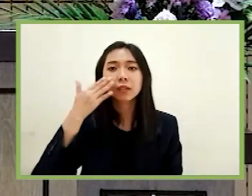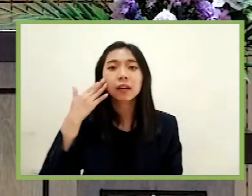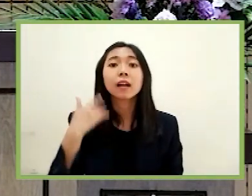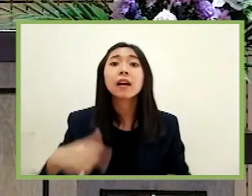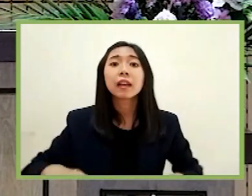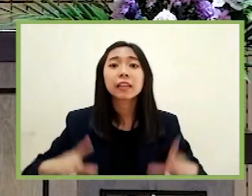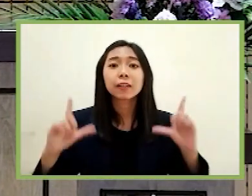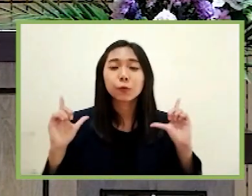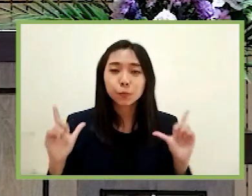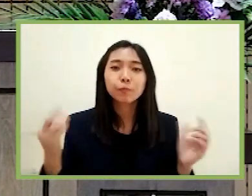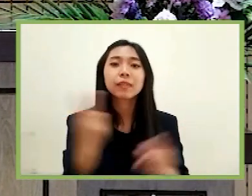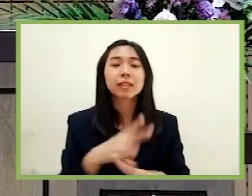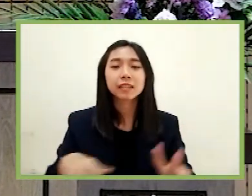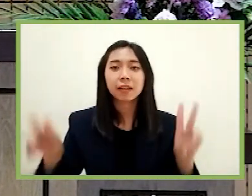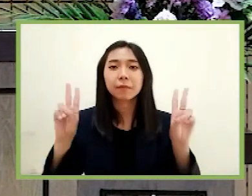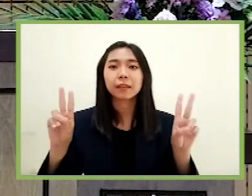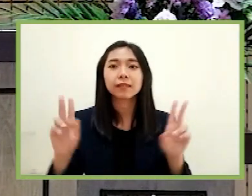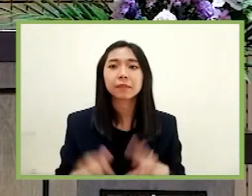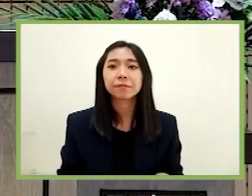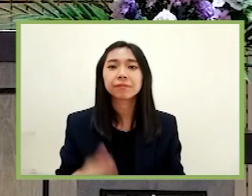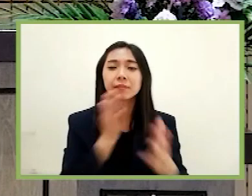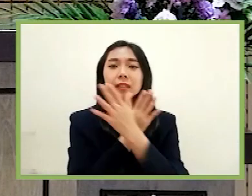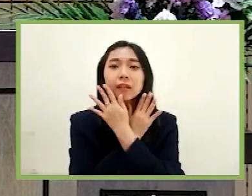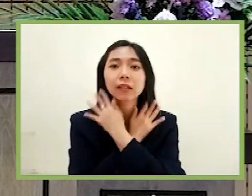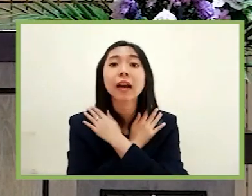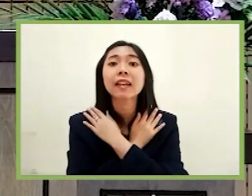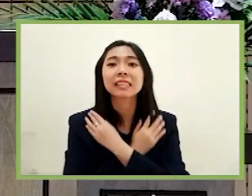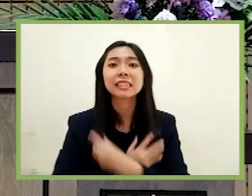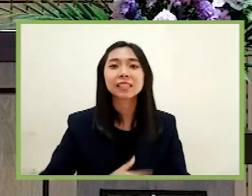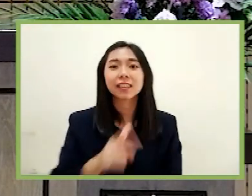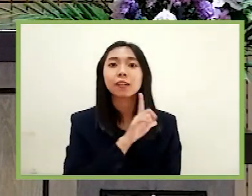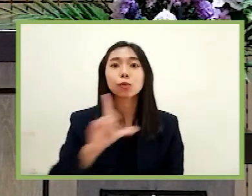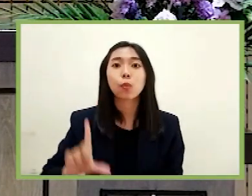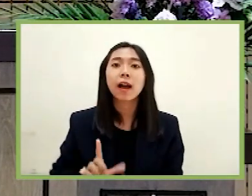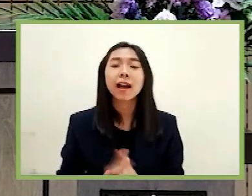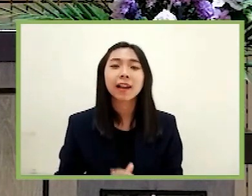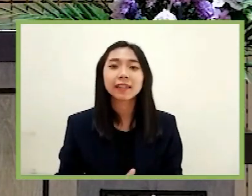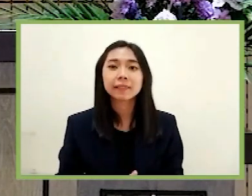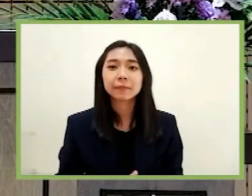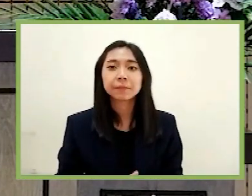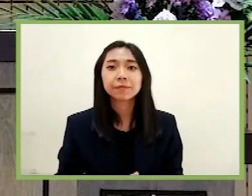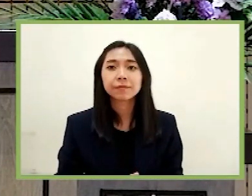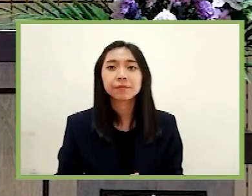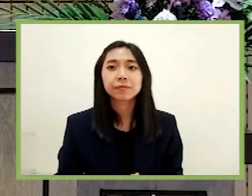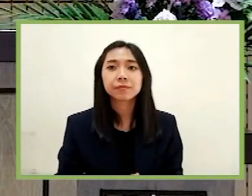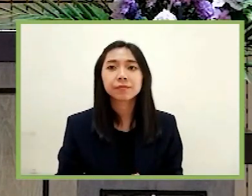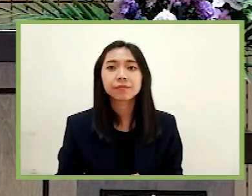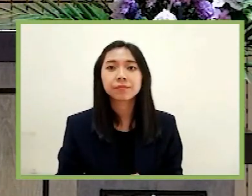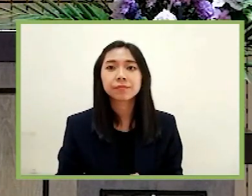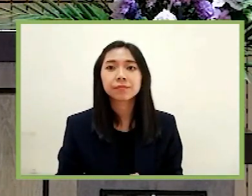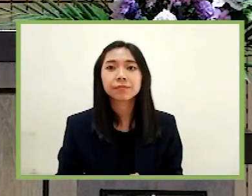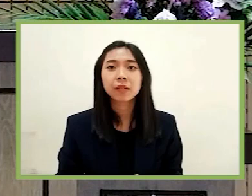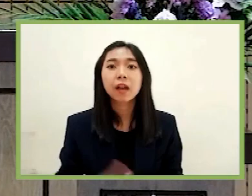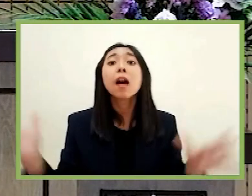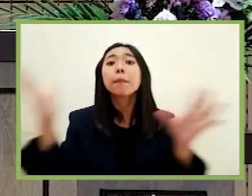Anugerah keselamatan cinta kasih Tuhan yang tanpa syarat itu yang